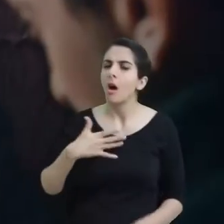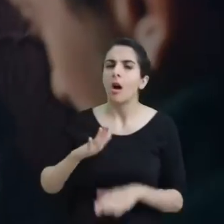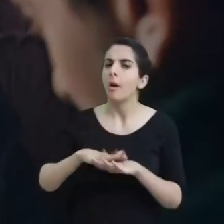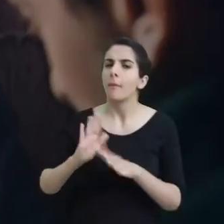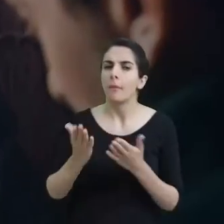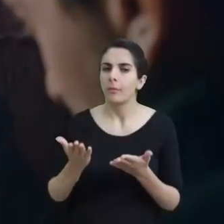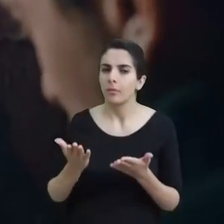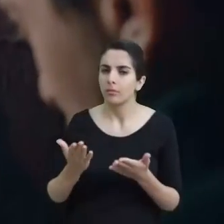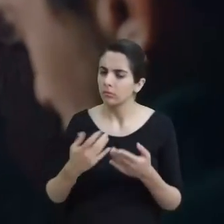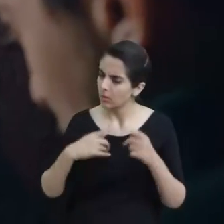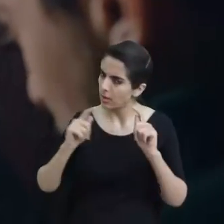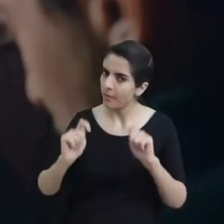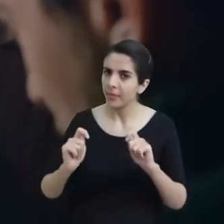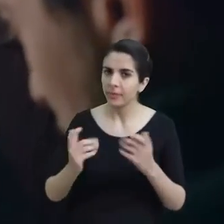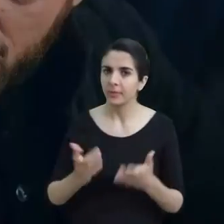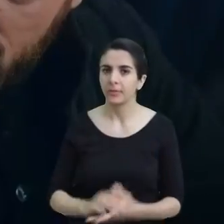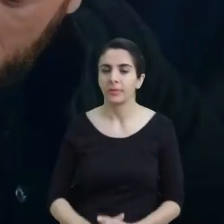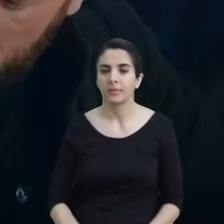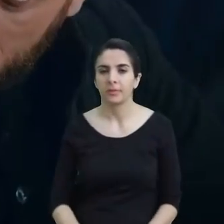merak etmesin. Nedeni